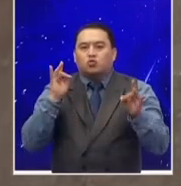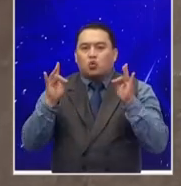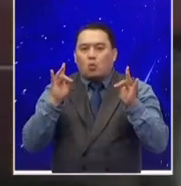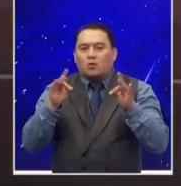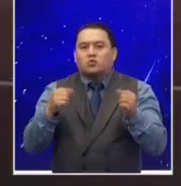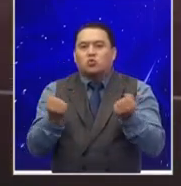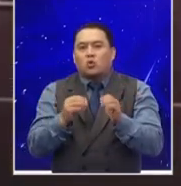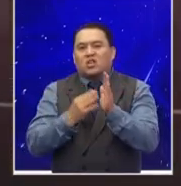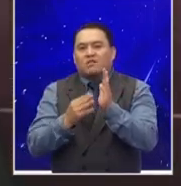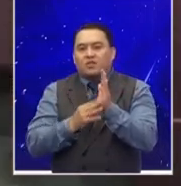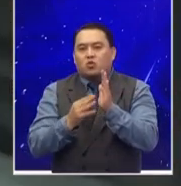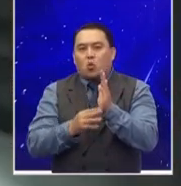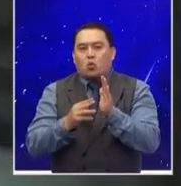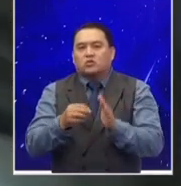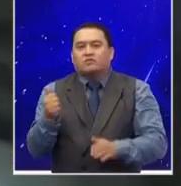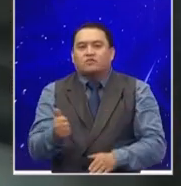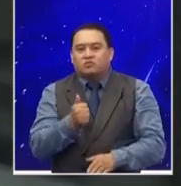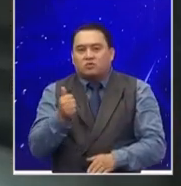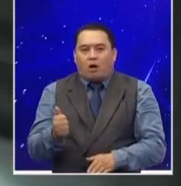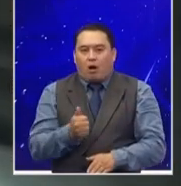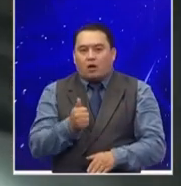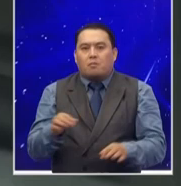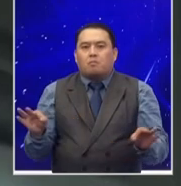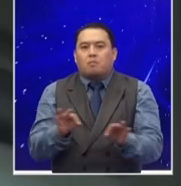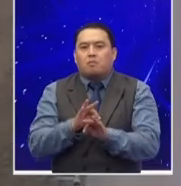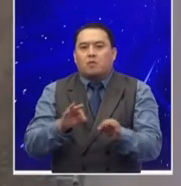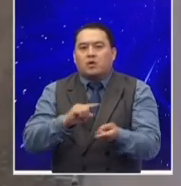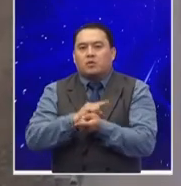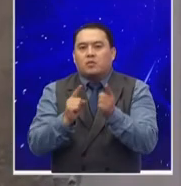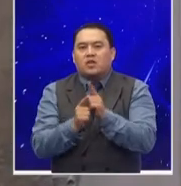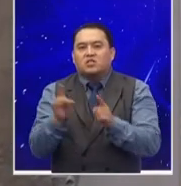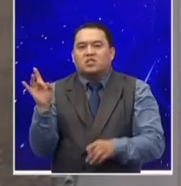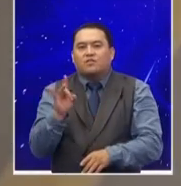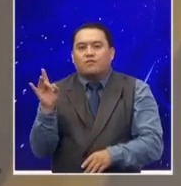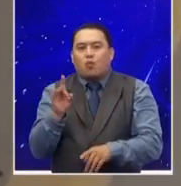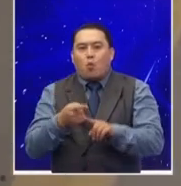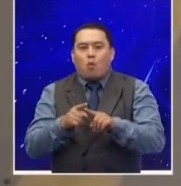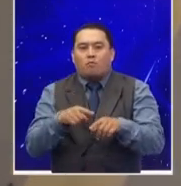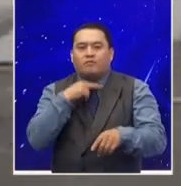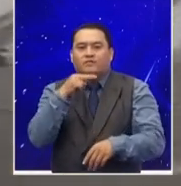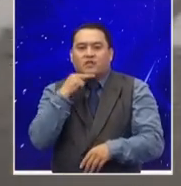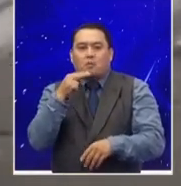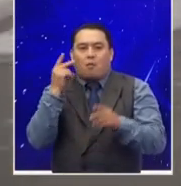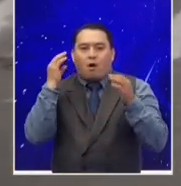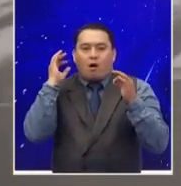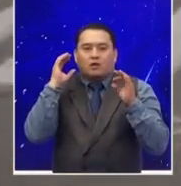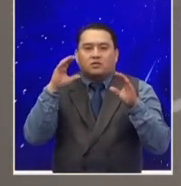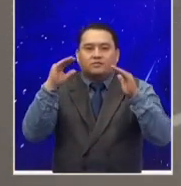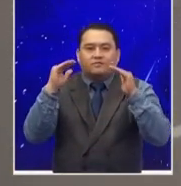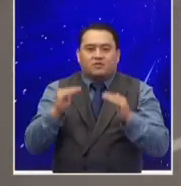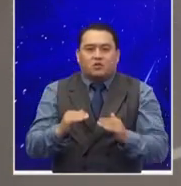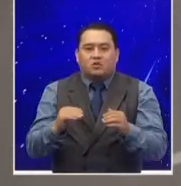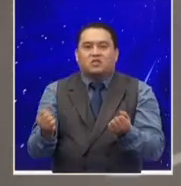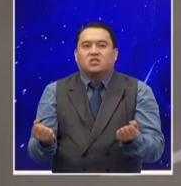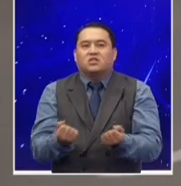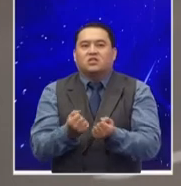со скоростью 90 км в час заданная мелодия меняет звук, тем самым привлекает внимание водителя снизить скорость